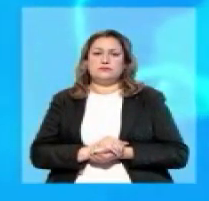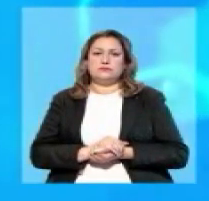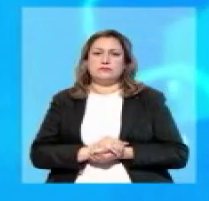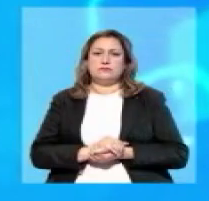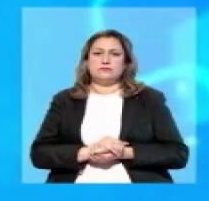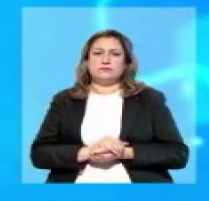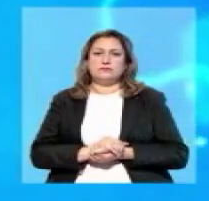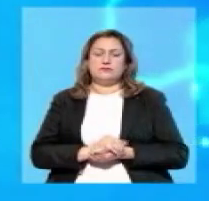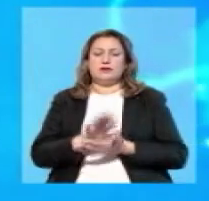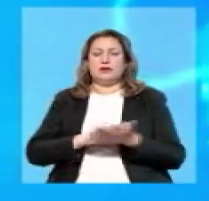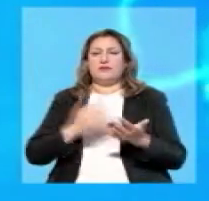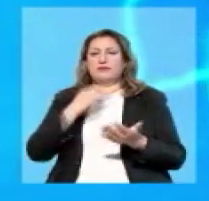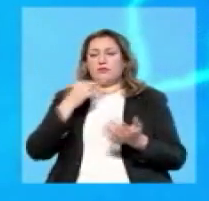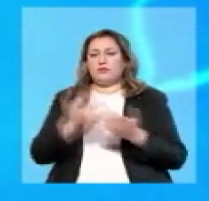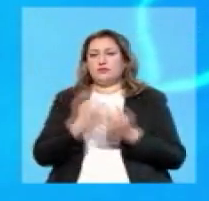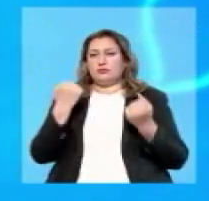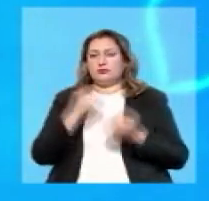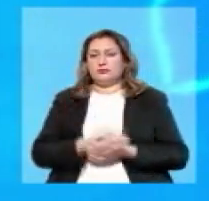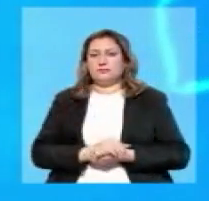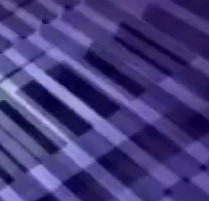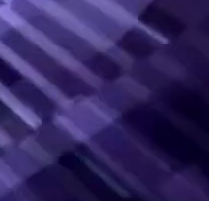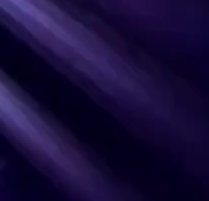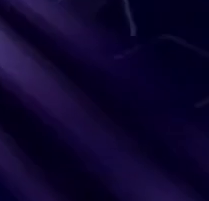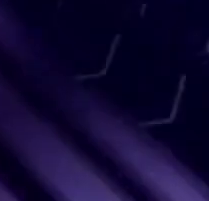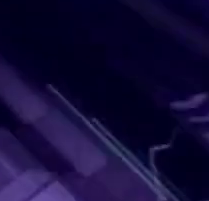Әрі қарай спорт жаңалықтарымен жалғастырамыз.